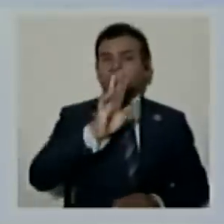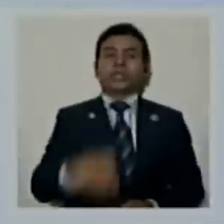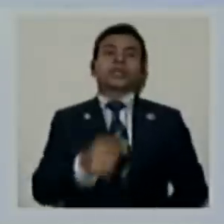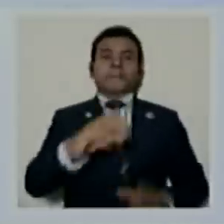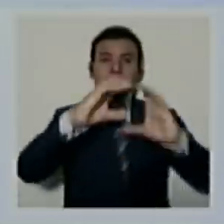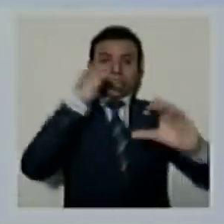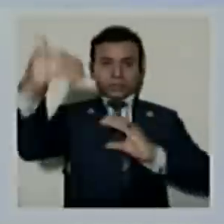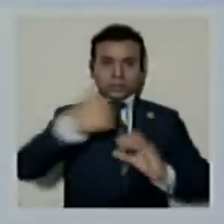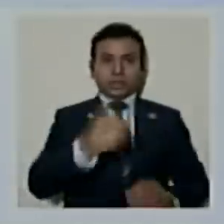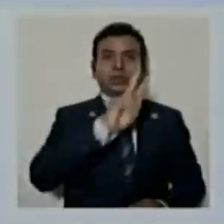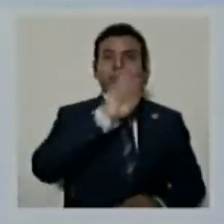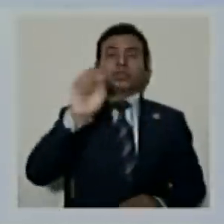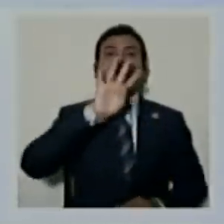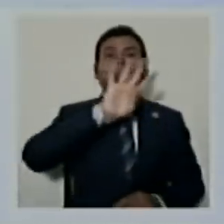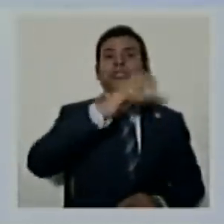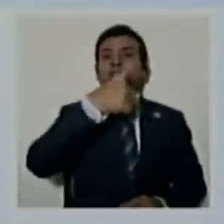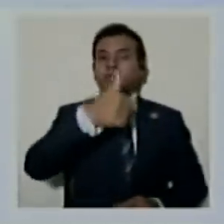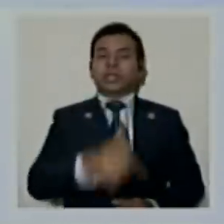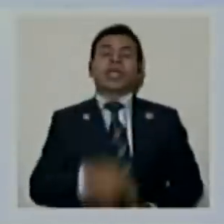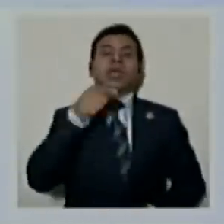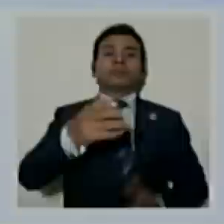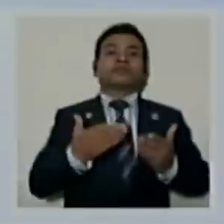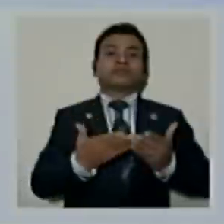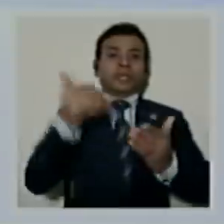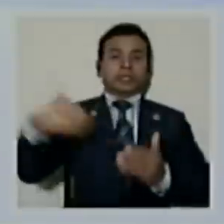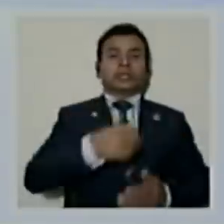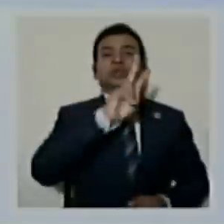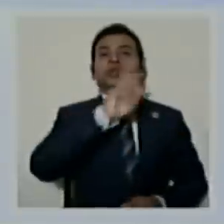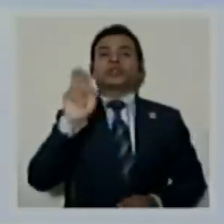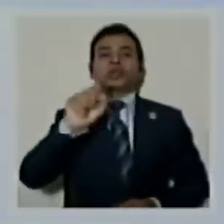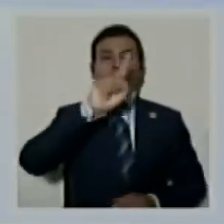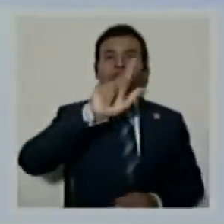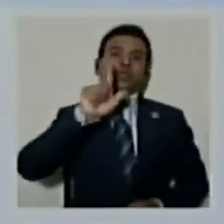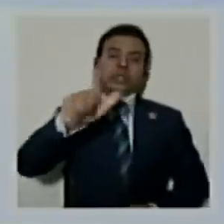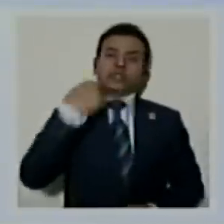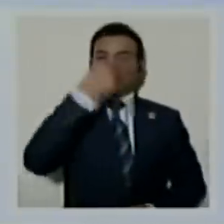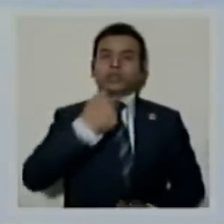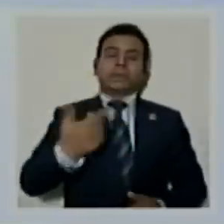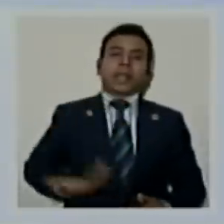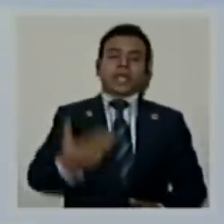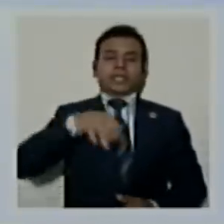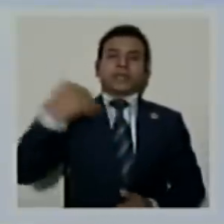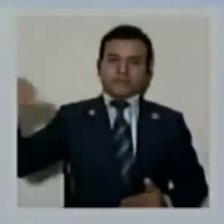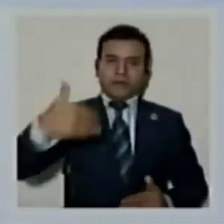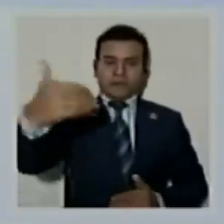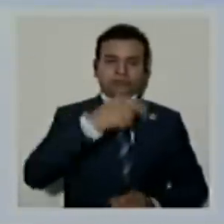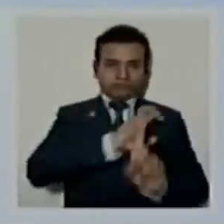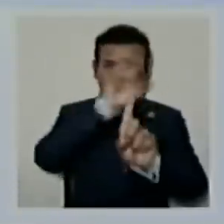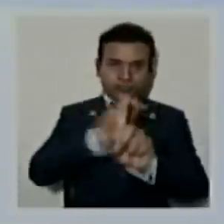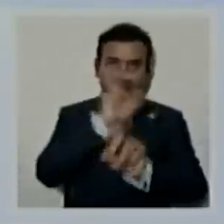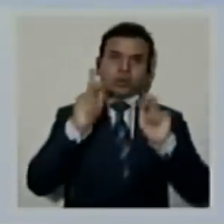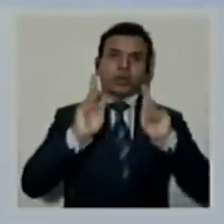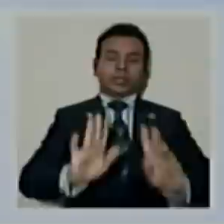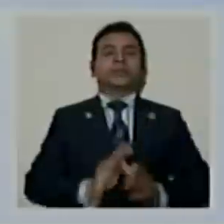3 বন্দরে গত 24 ঘন্টায় স্ক্রিনিং করা হয়েছে 627 জনকে, বিমানবন্দরে 164 জন, স্থলবন্দরে